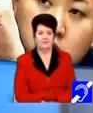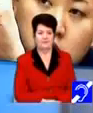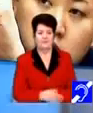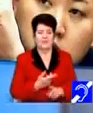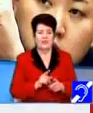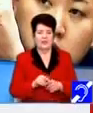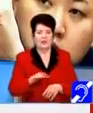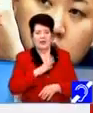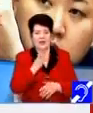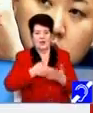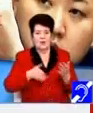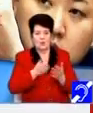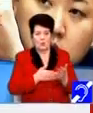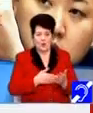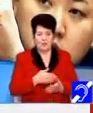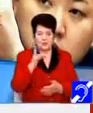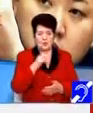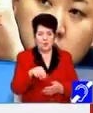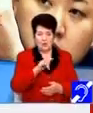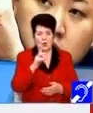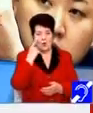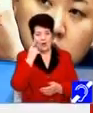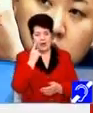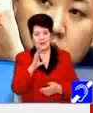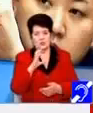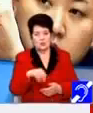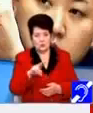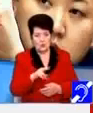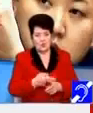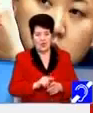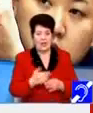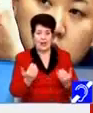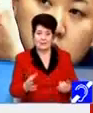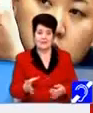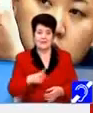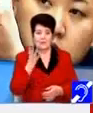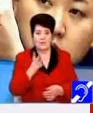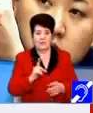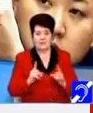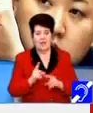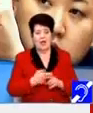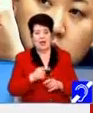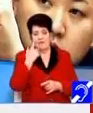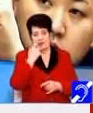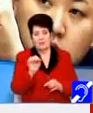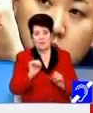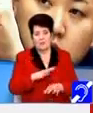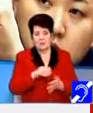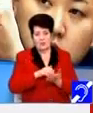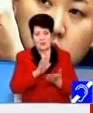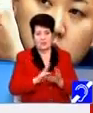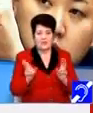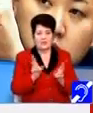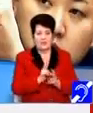Pyongyang a anulat întâlnirea dintre liderii nord-coreeni și sud-coreeni care trebuia să aibă loc astăzi. În egală măsură, a avertizat că ar putea renunța și